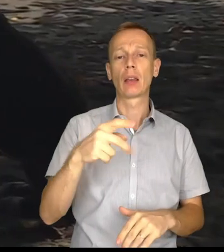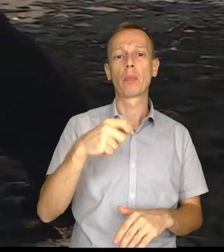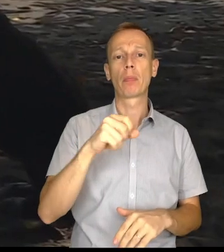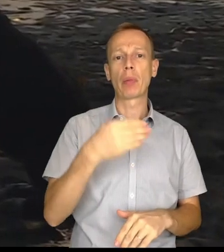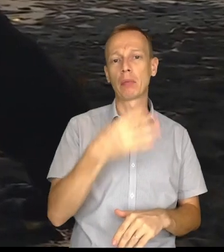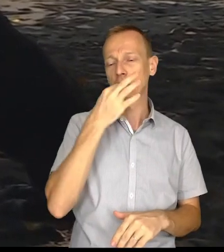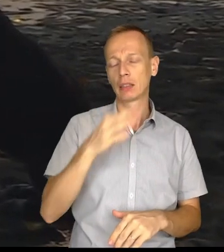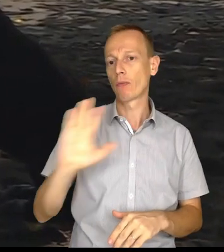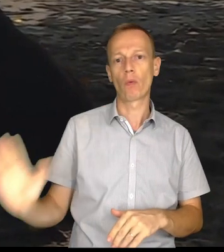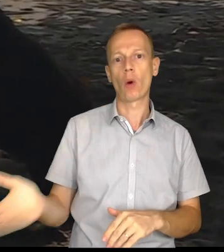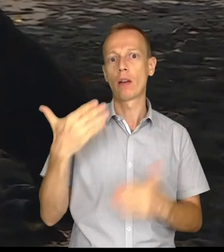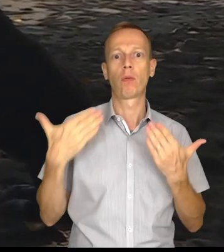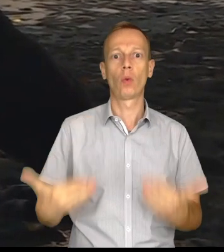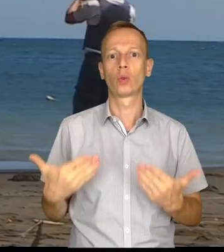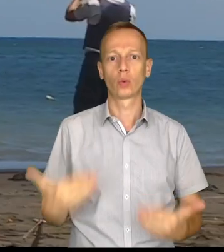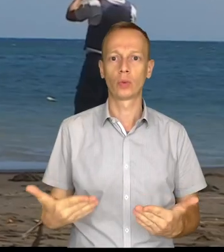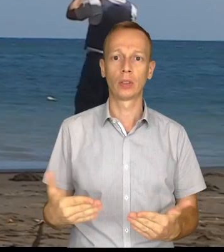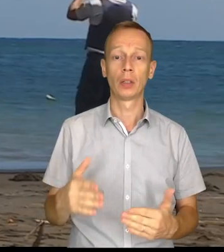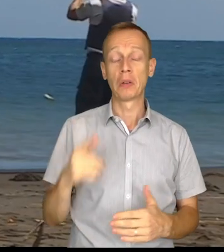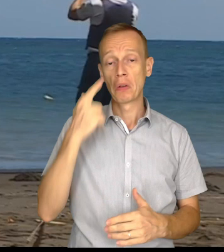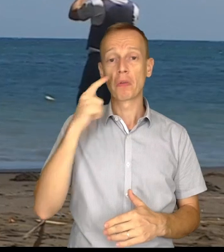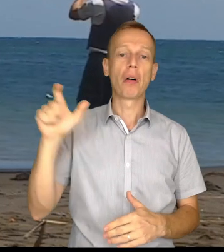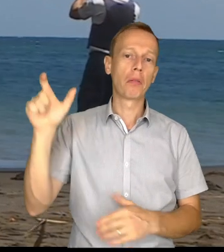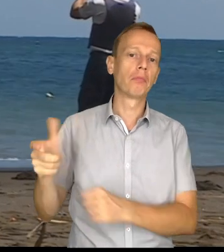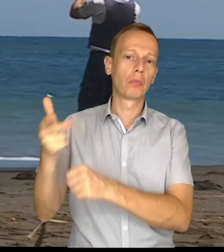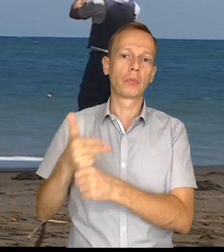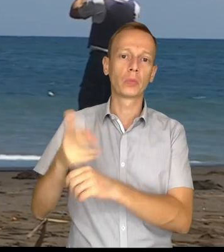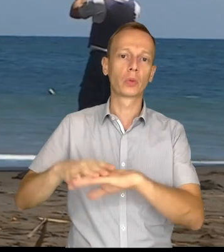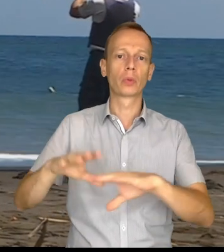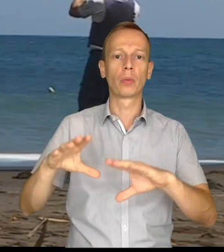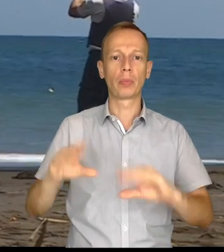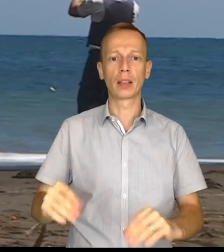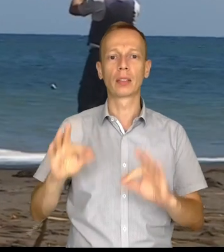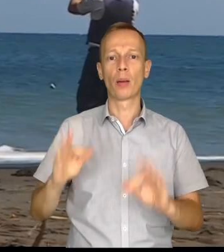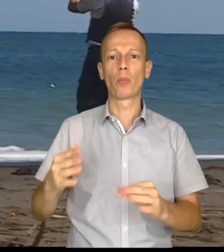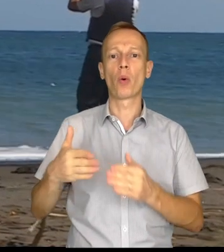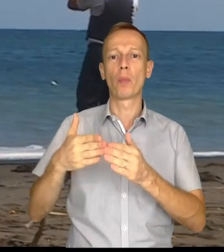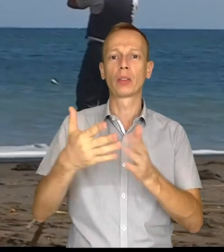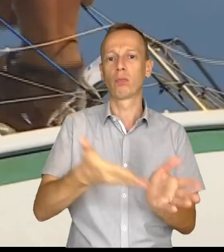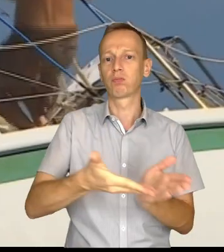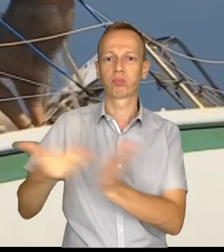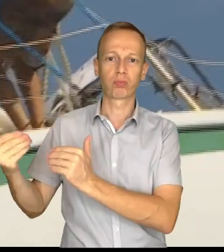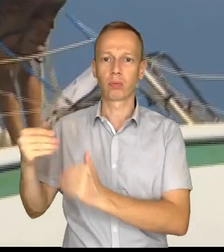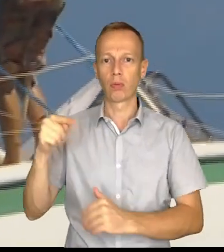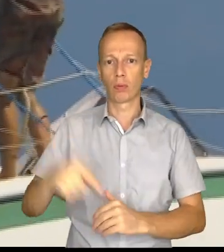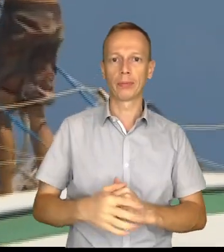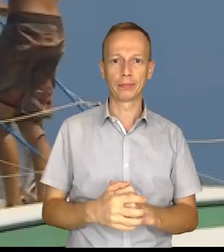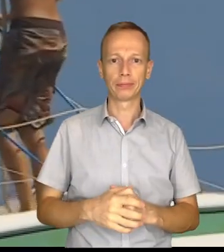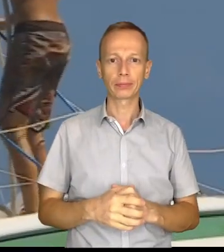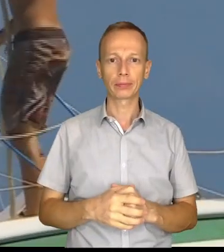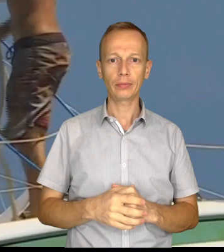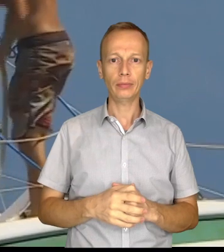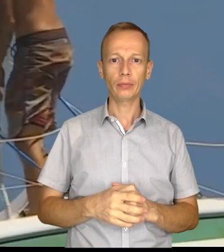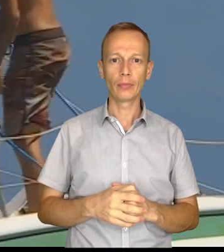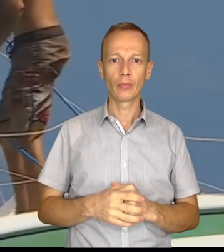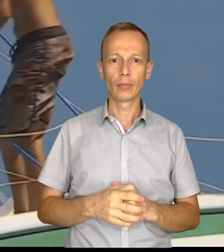DEPAM, a décidé de l'enlever aujourd'hui même. On écoute Nicolas Bigato, chargé du déséchouage au micro d'Inacio Ino et Jacques